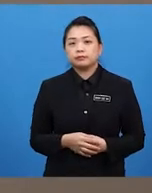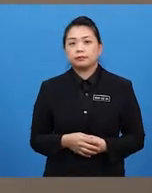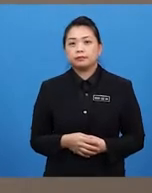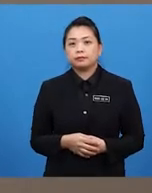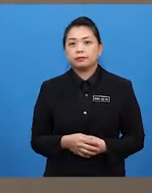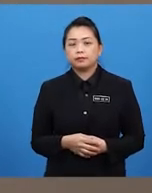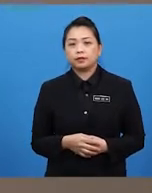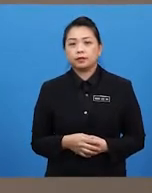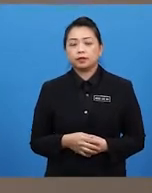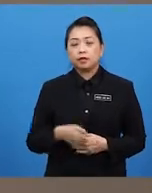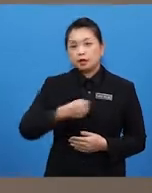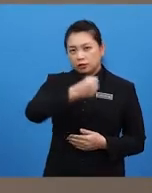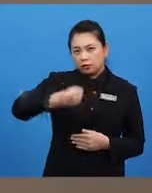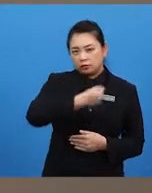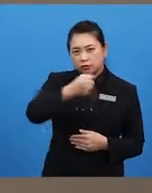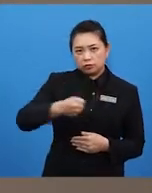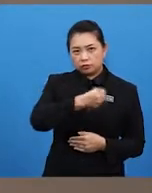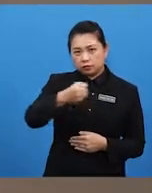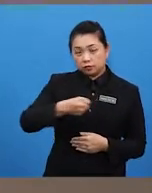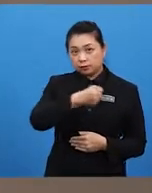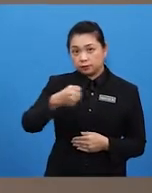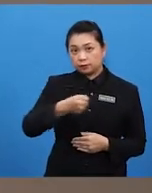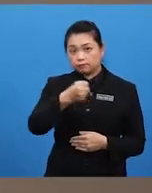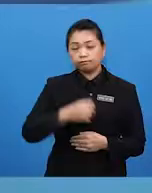Hai kacau Sebati